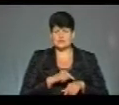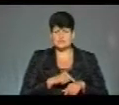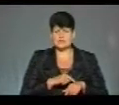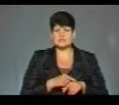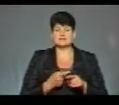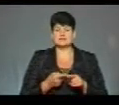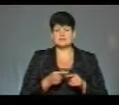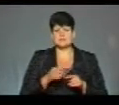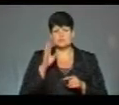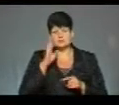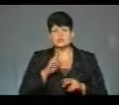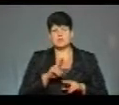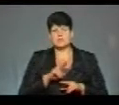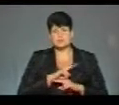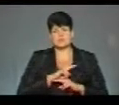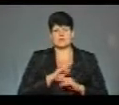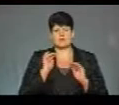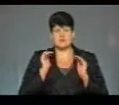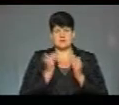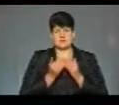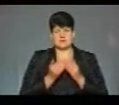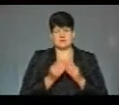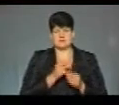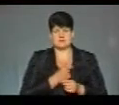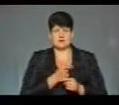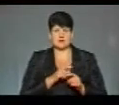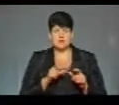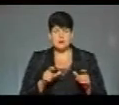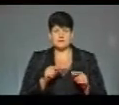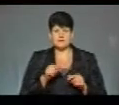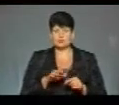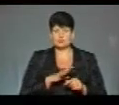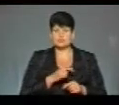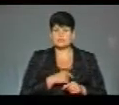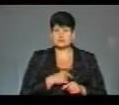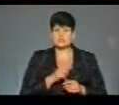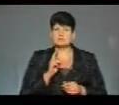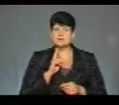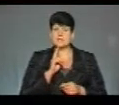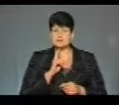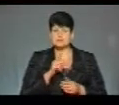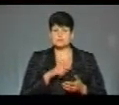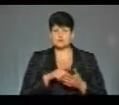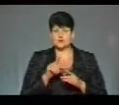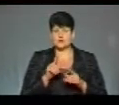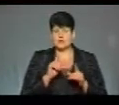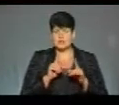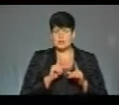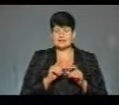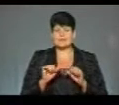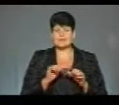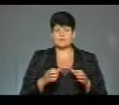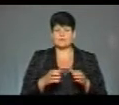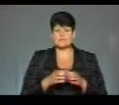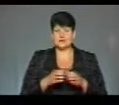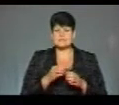ушкоджень чоловік помер в реанімаційному відділенні місцевої лікарні. Віталій Ващенко був депутатом Кременецької міськради, керівником фракції громадського